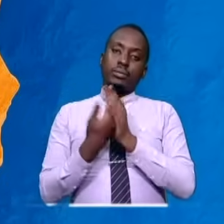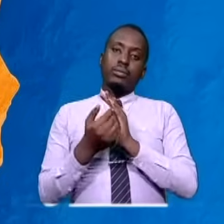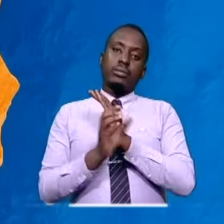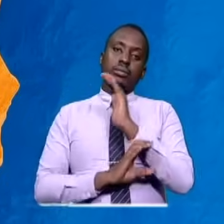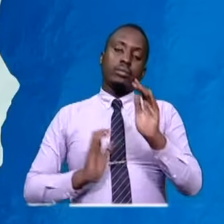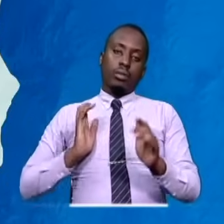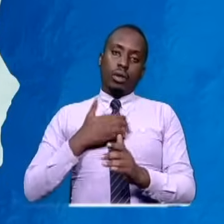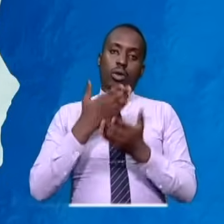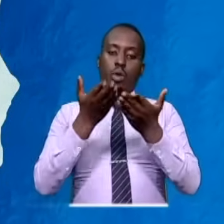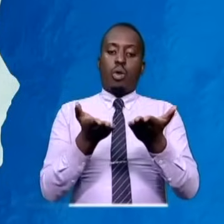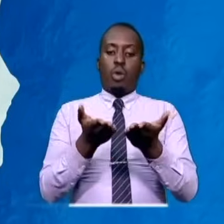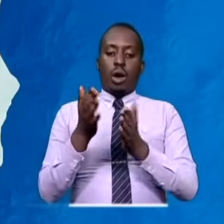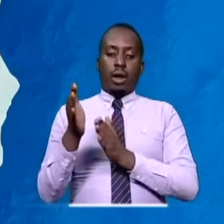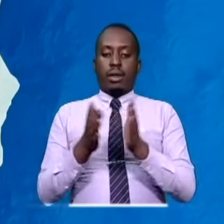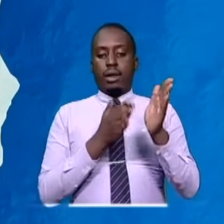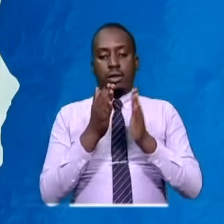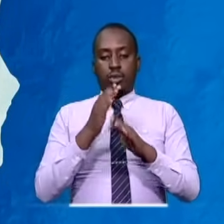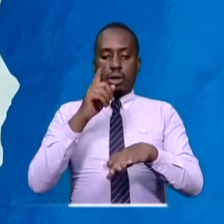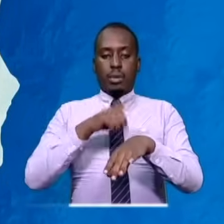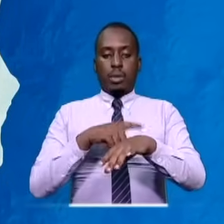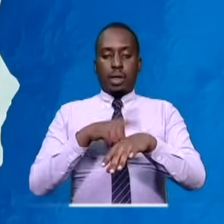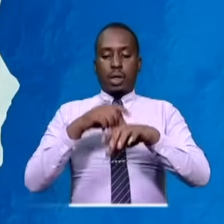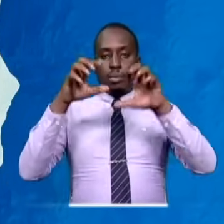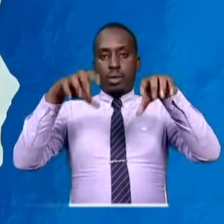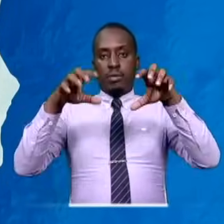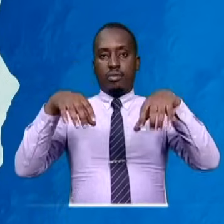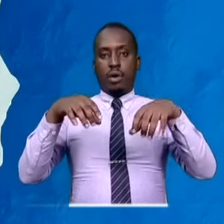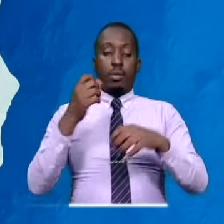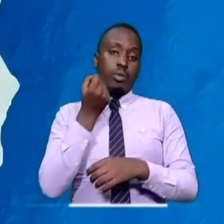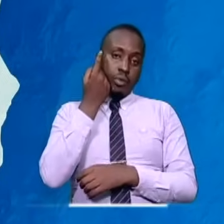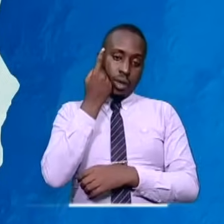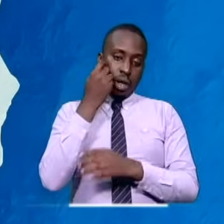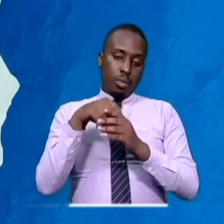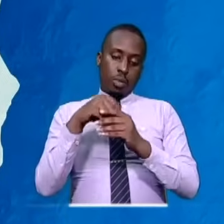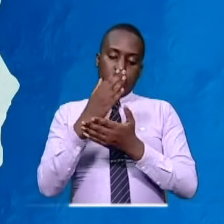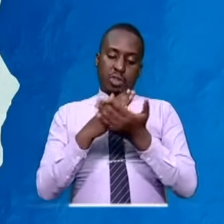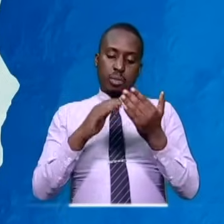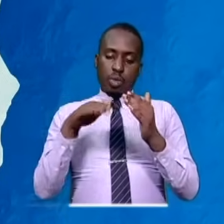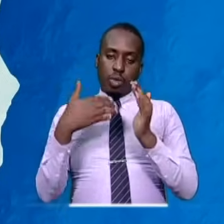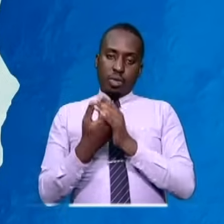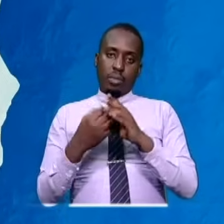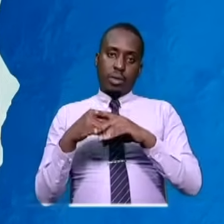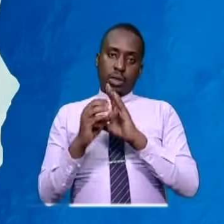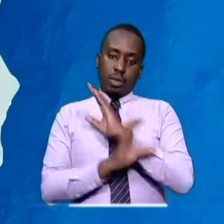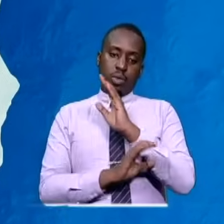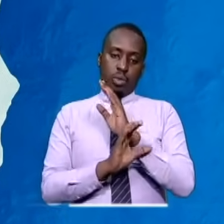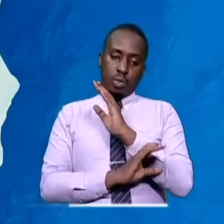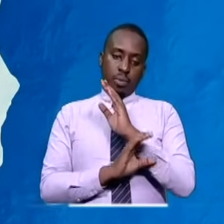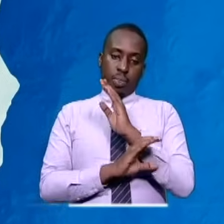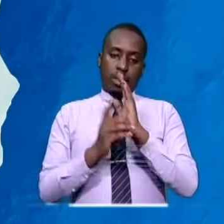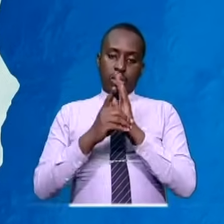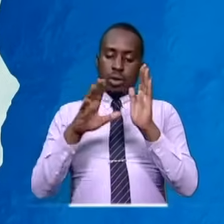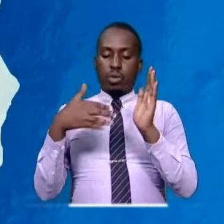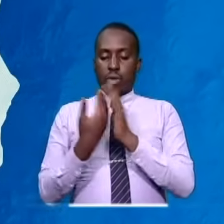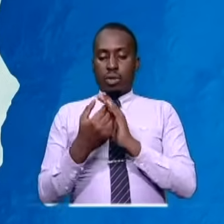cyacu ho hakaba hateganyijwe ibihe by'imvura. Byumvikane ko mu bice byose by'igihugu mu turere